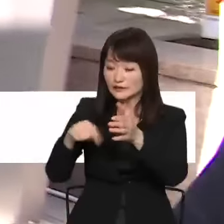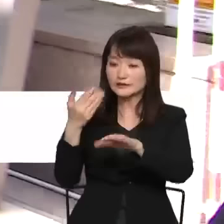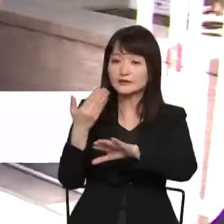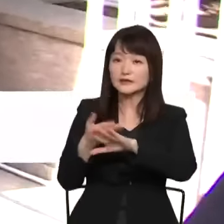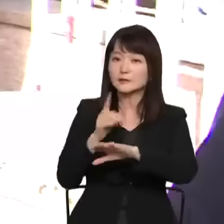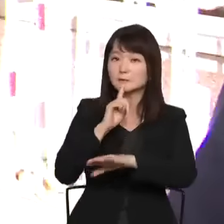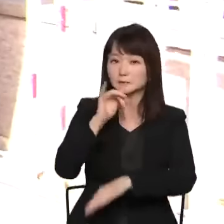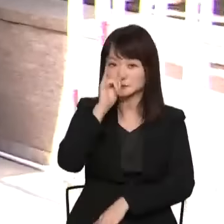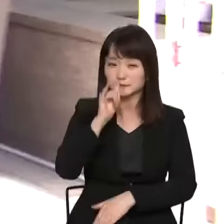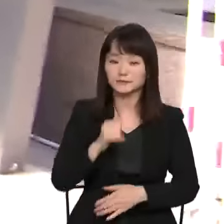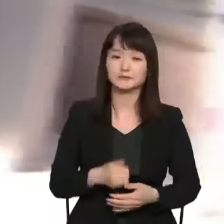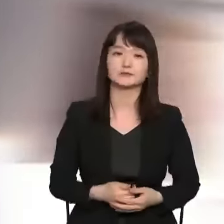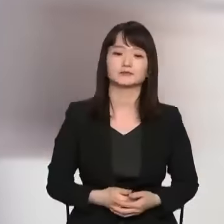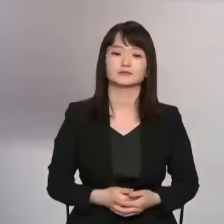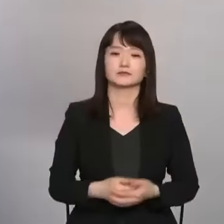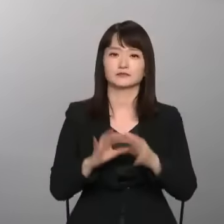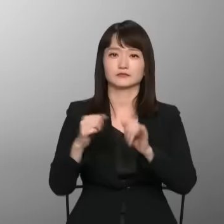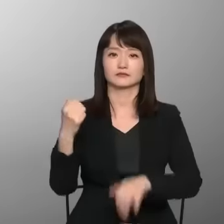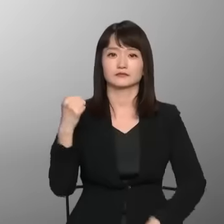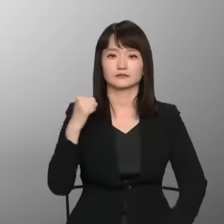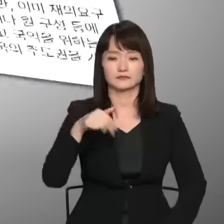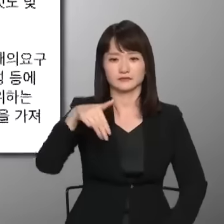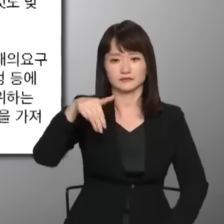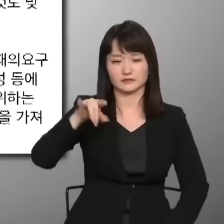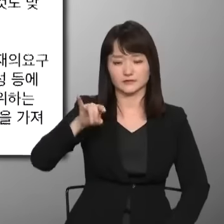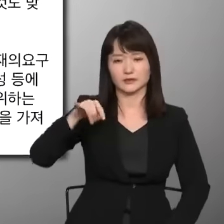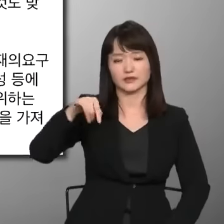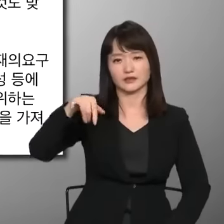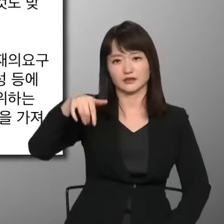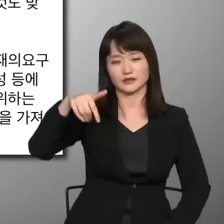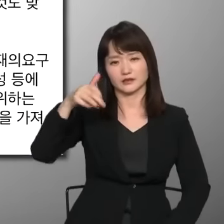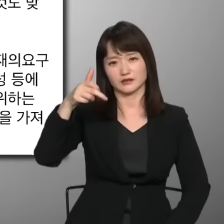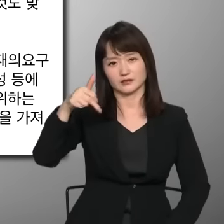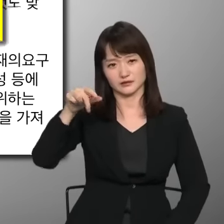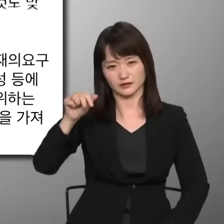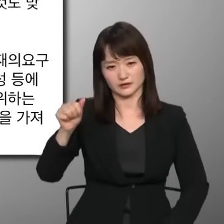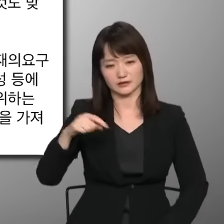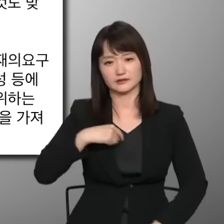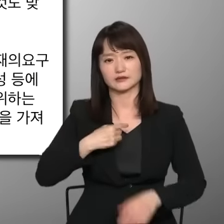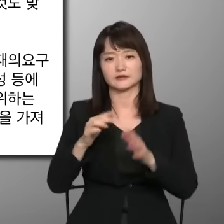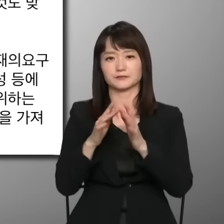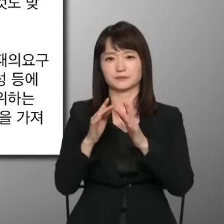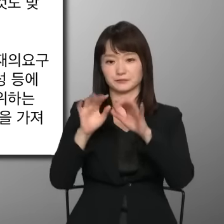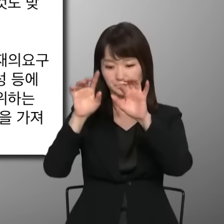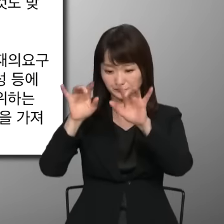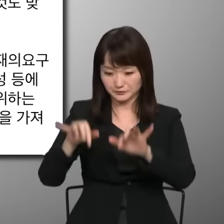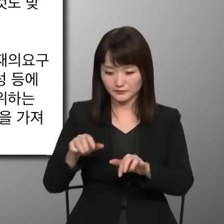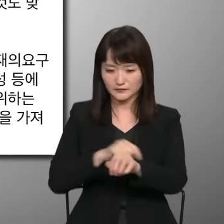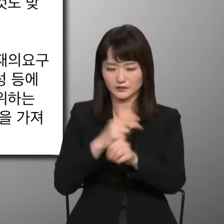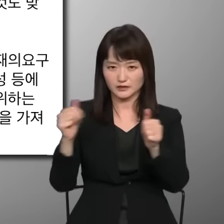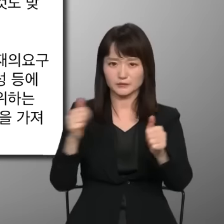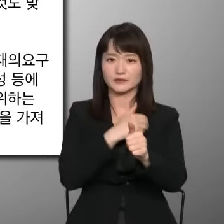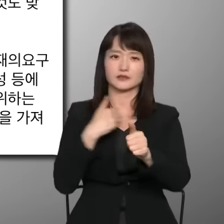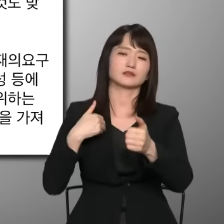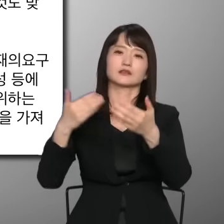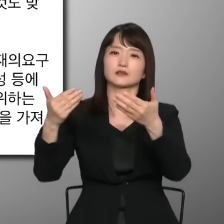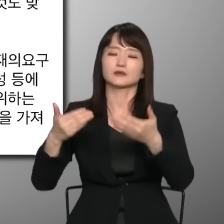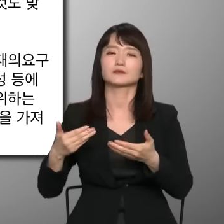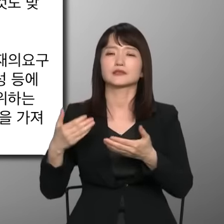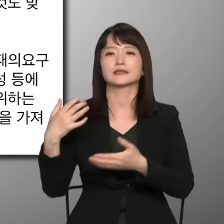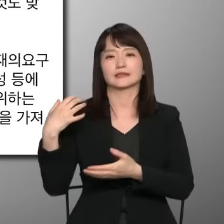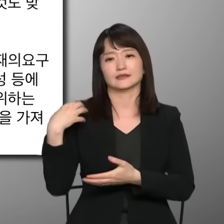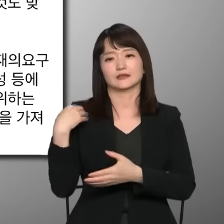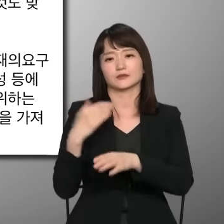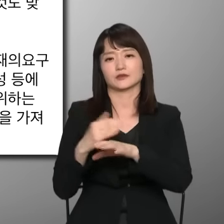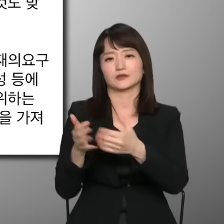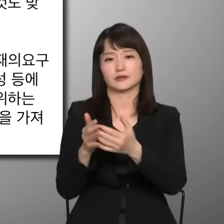목소리가 나왔습니다. 국민의힘 최재영 의원이 자신의 페이스북에 특검을 당당하게 받는 게 책임 있는 정당의 모습이라고